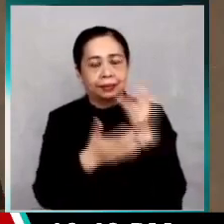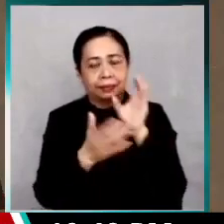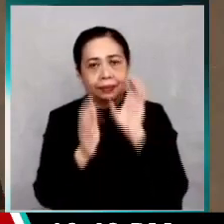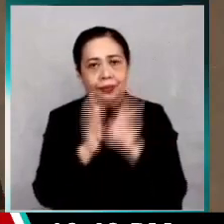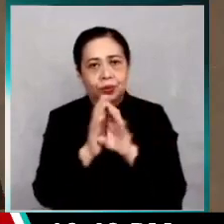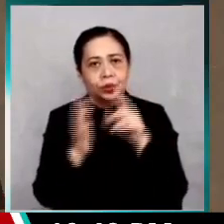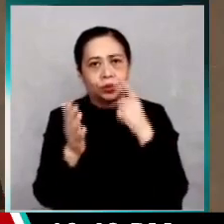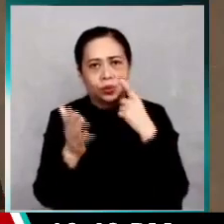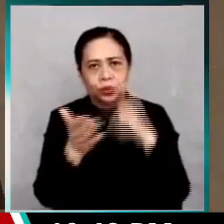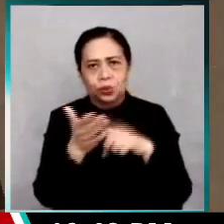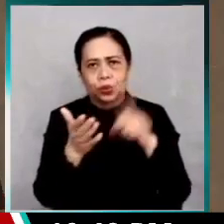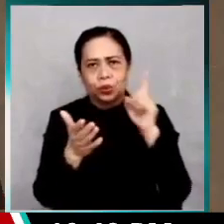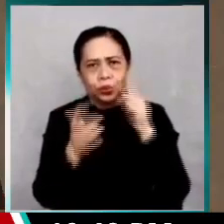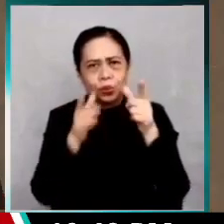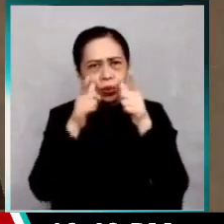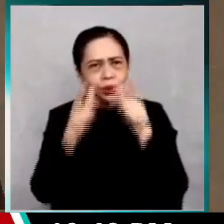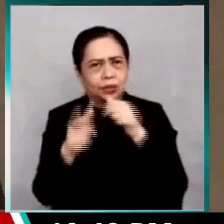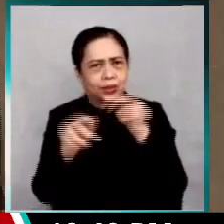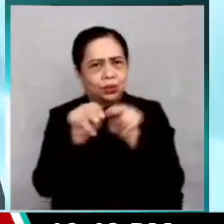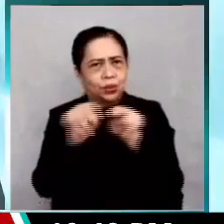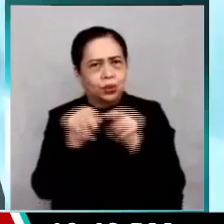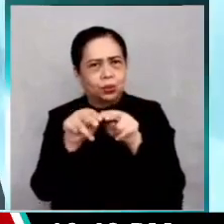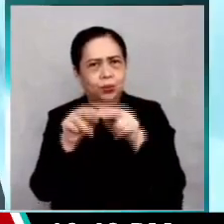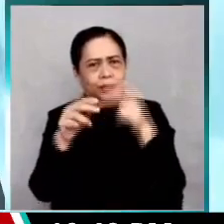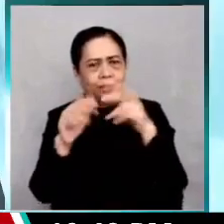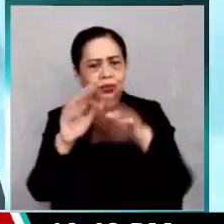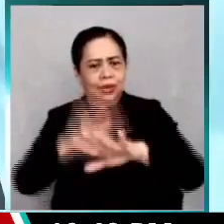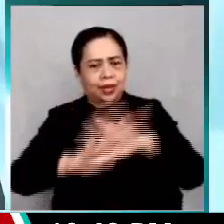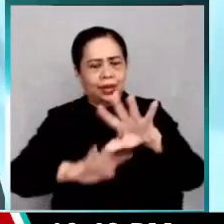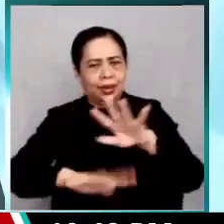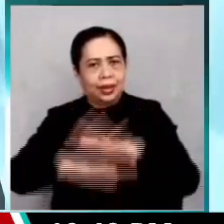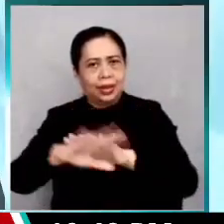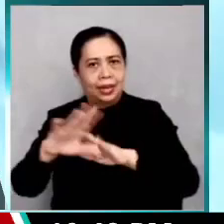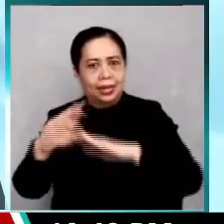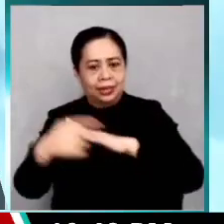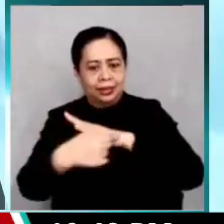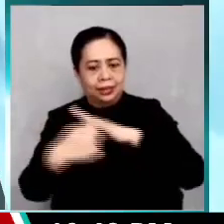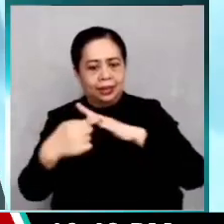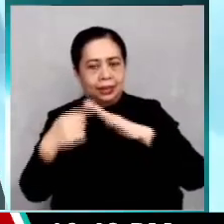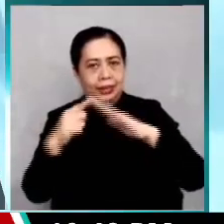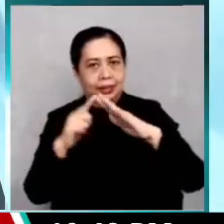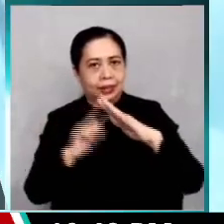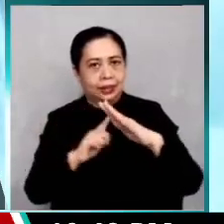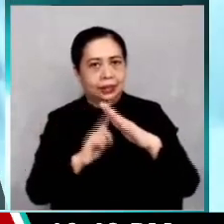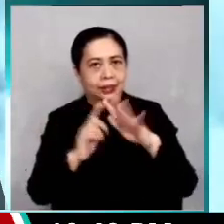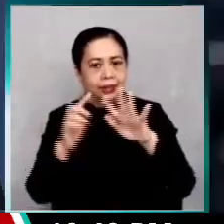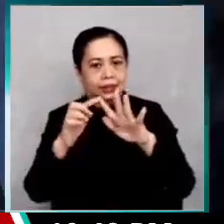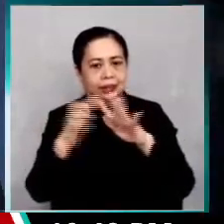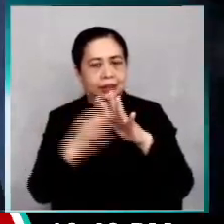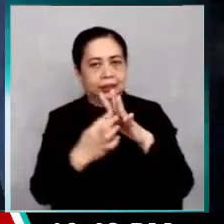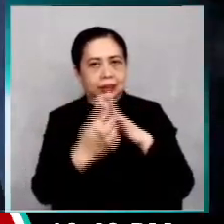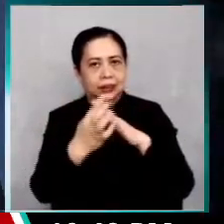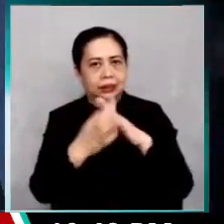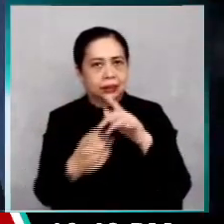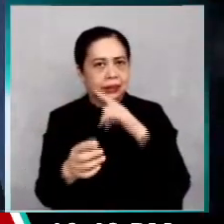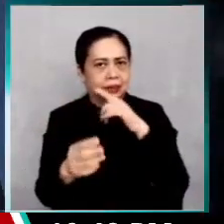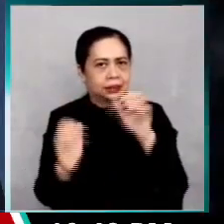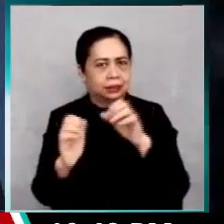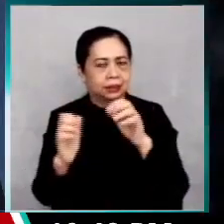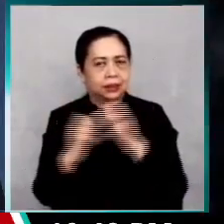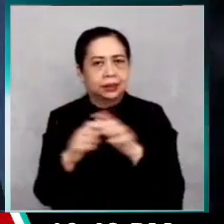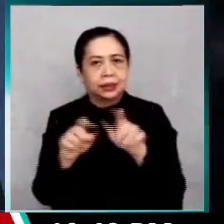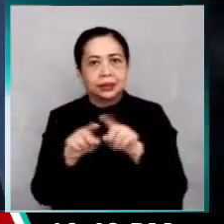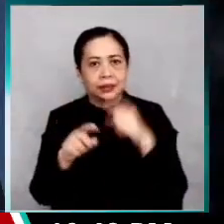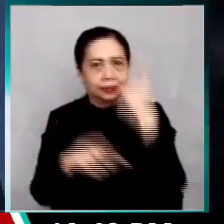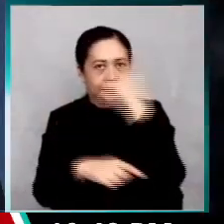makikilatis na tila hindi normal ang hugis ng kamay. The edges, not like the finger edges, what I would expect. Pati na rin ang mukha.